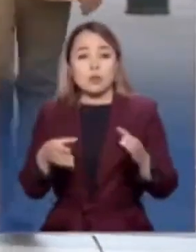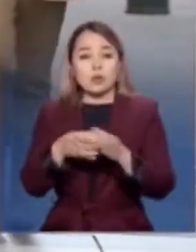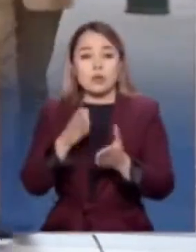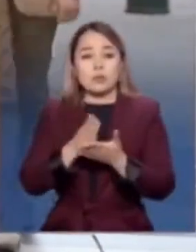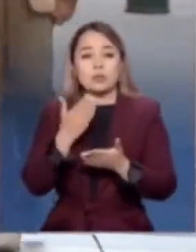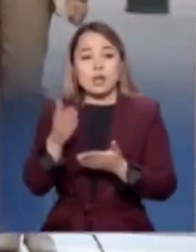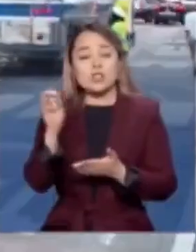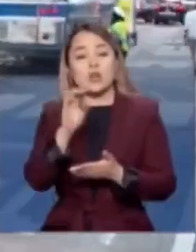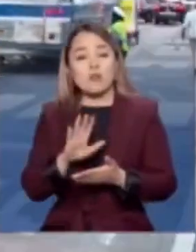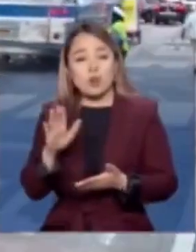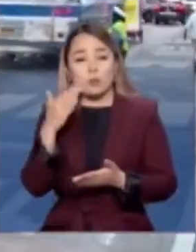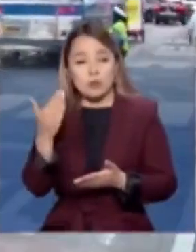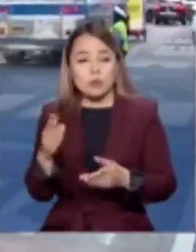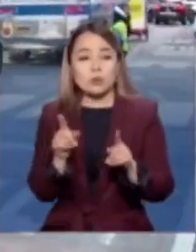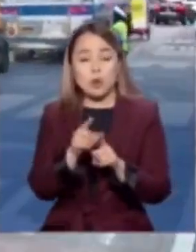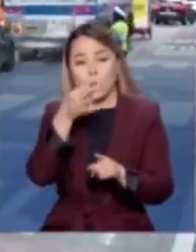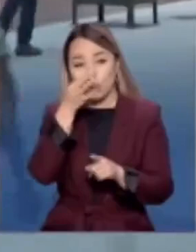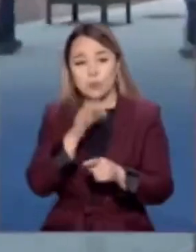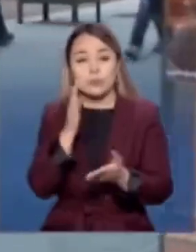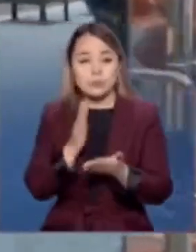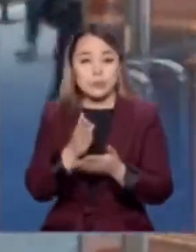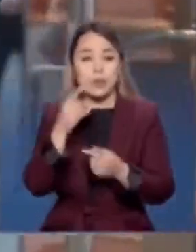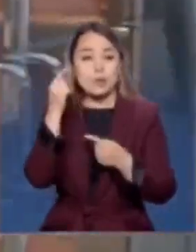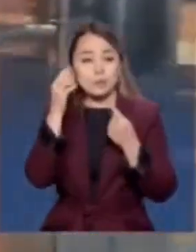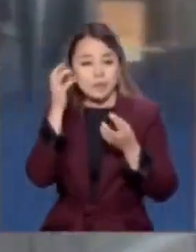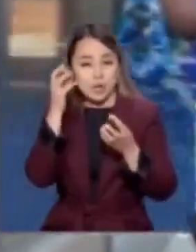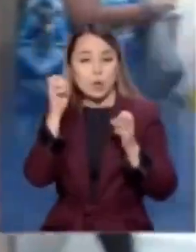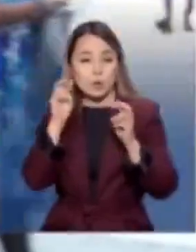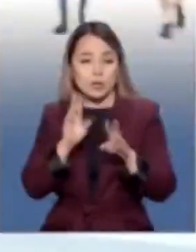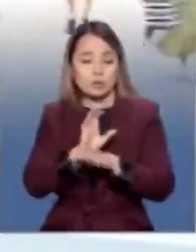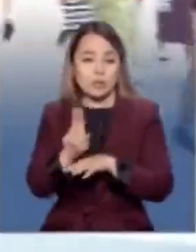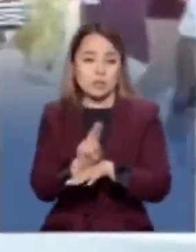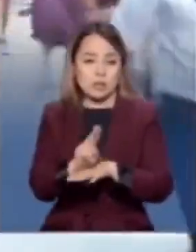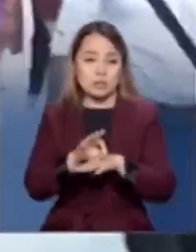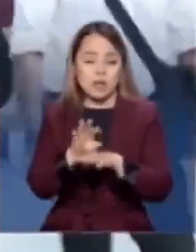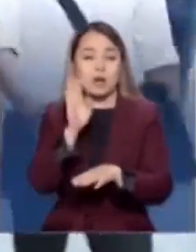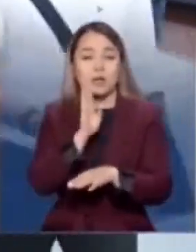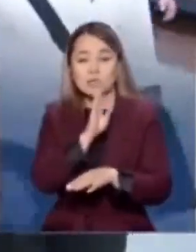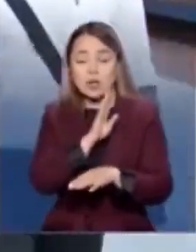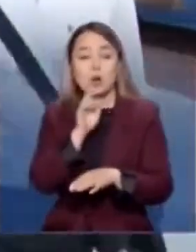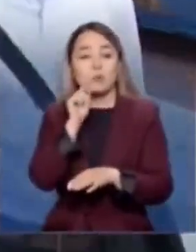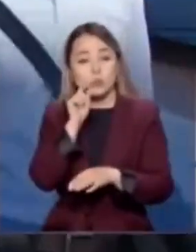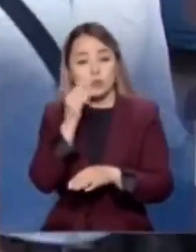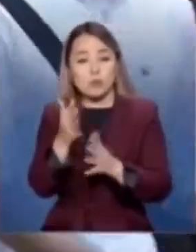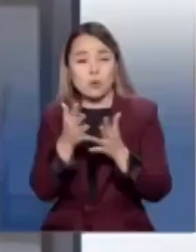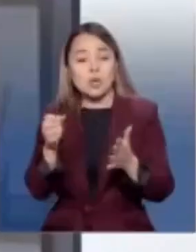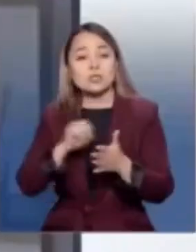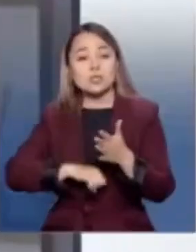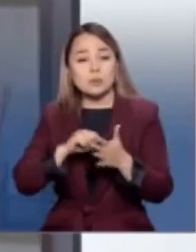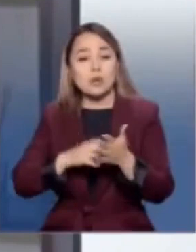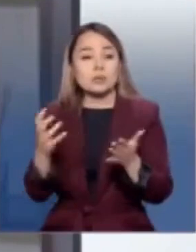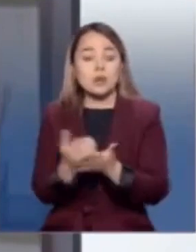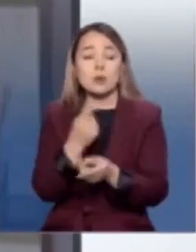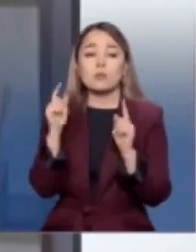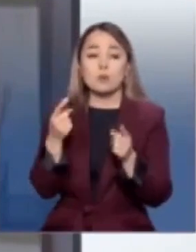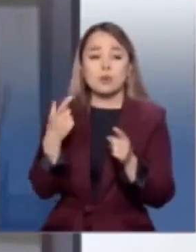Штаттарында, Европада бар опыт. Психокоррекцияға жіберу еркек адамды, ол жерде себептерін табады. Неге